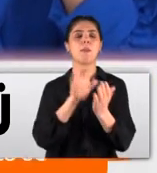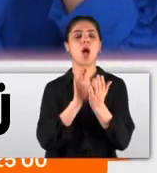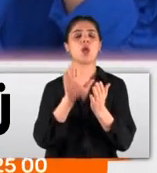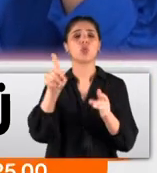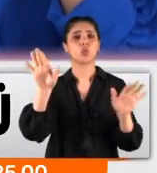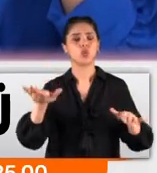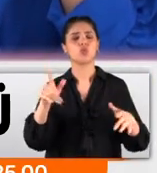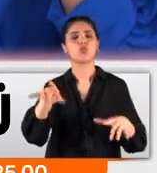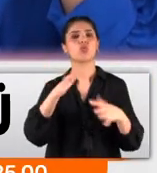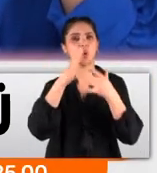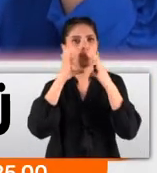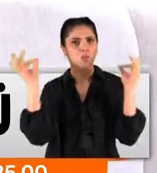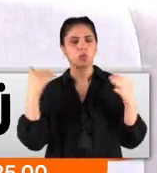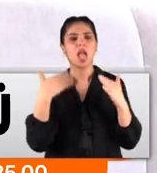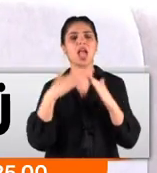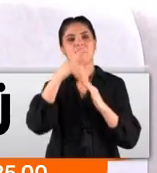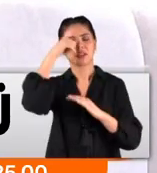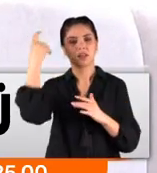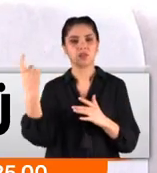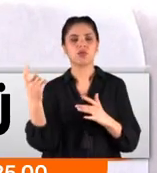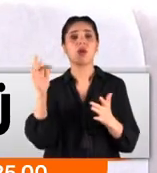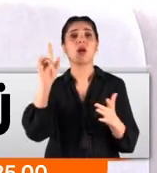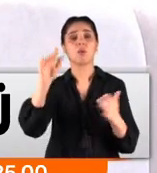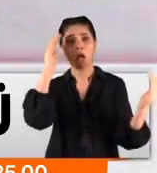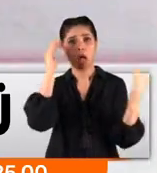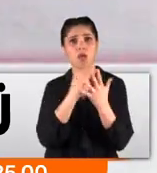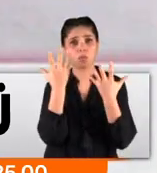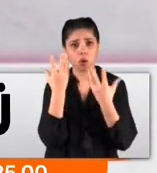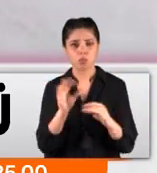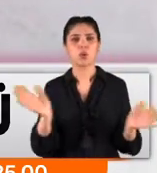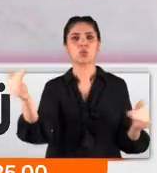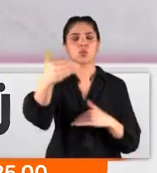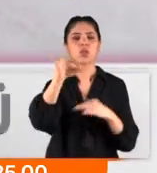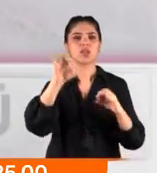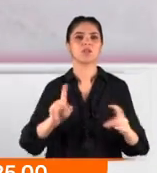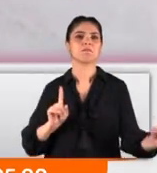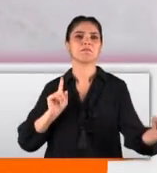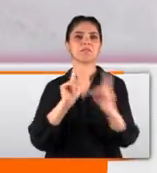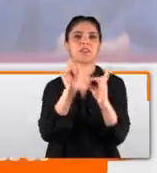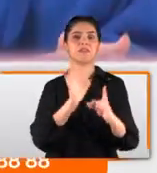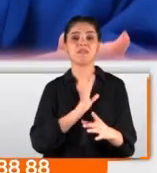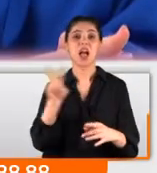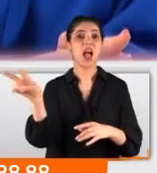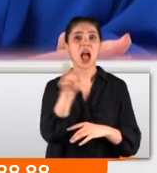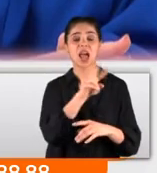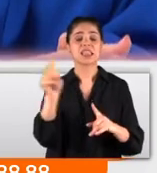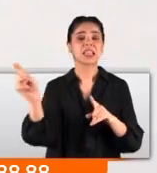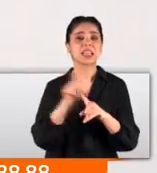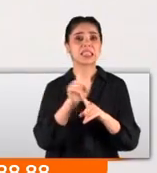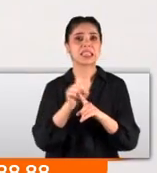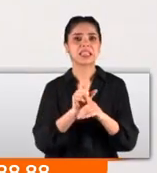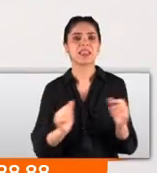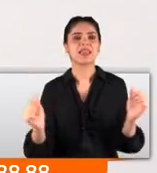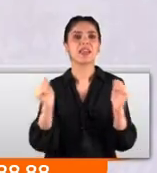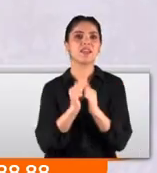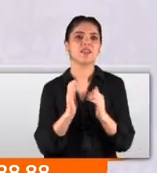mutlu. Ben de mutluyum. Evimiz sıcacık. Orta yolu bir türlü bulamayan çift bu kez stüdyoda karşı karşıya geldi. Aralarındaki gerilim her dakika